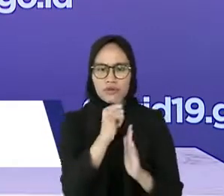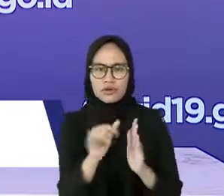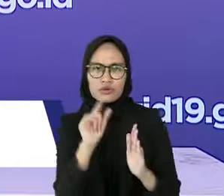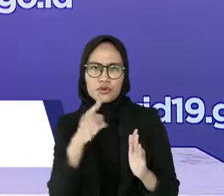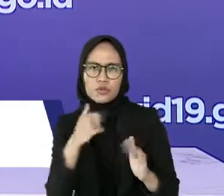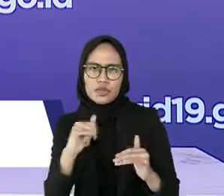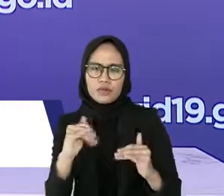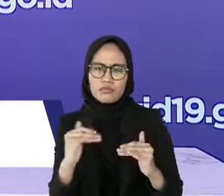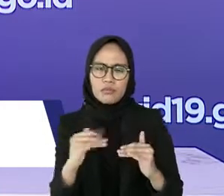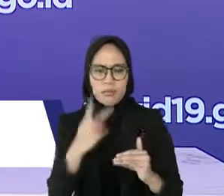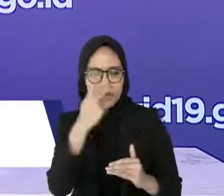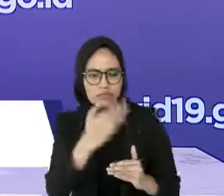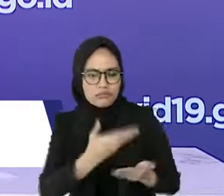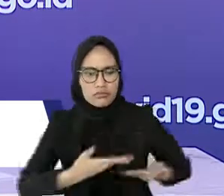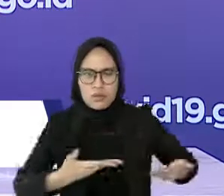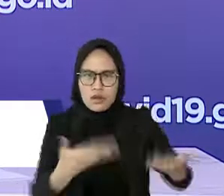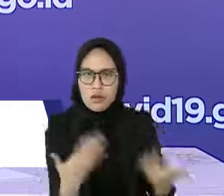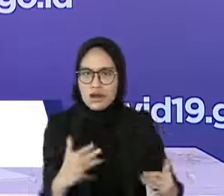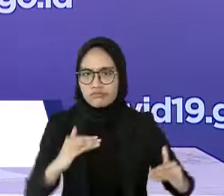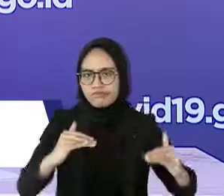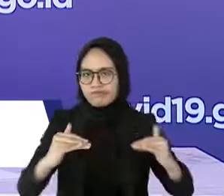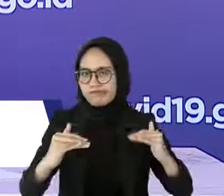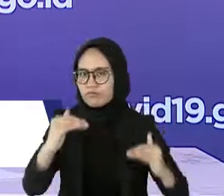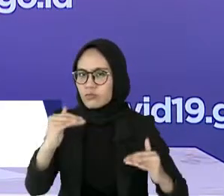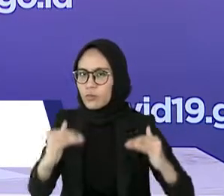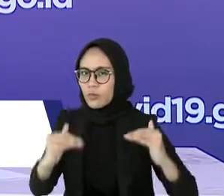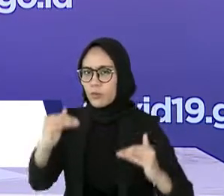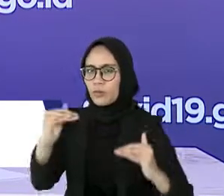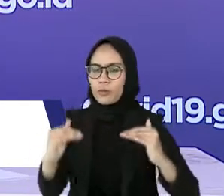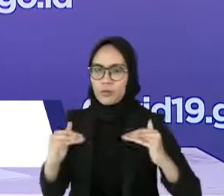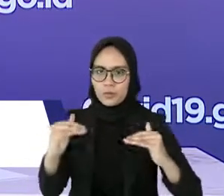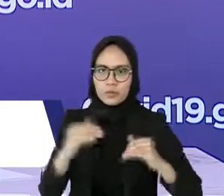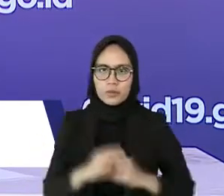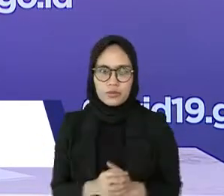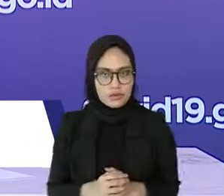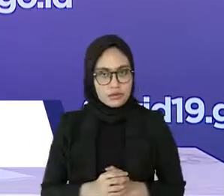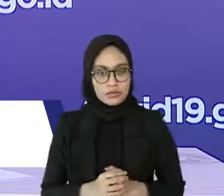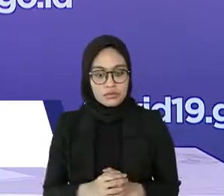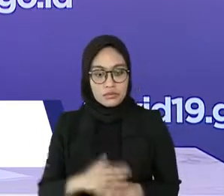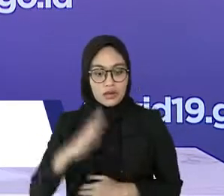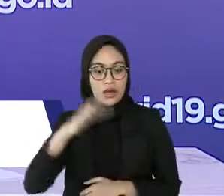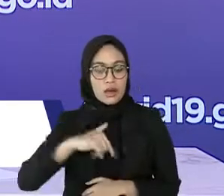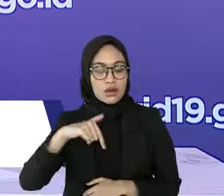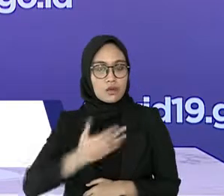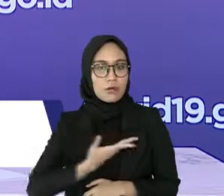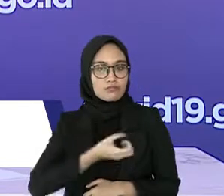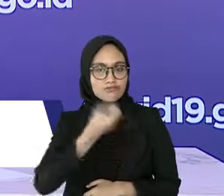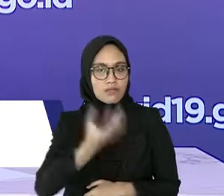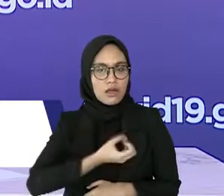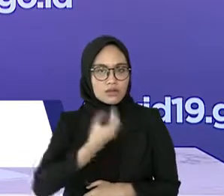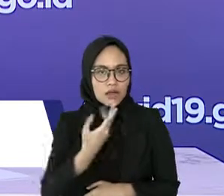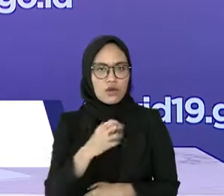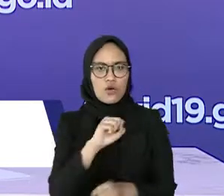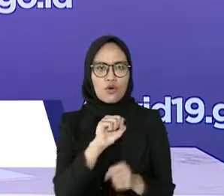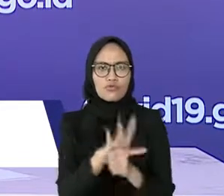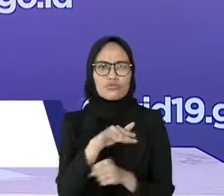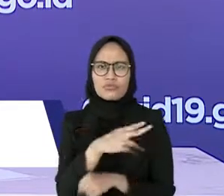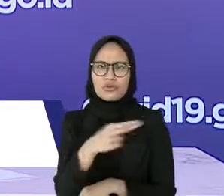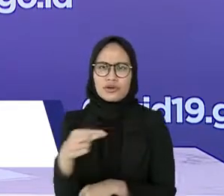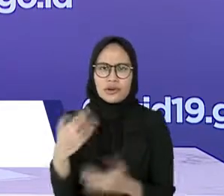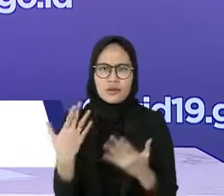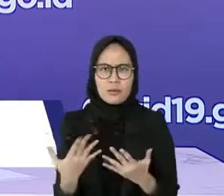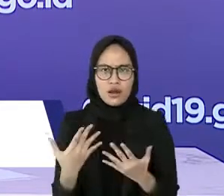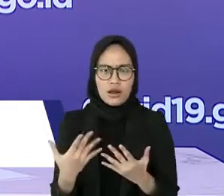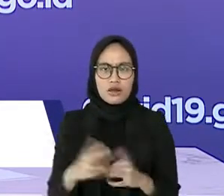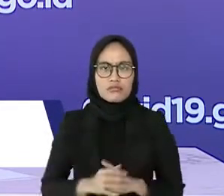kondisi dilapangan Hai Pada hari ini saya akan menyampaikan perkembangan coffee 19 di Indonesia minggu